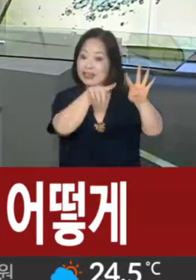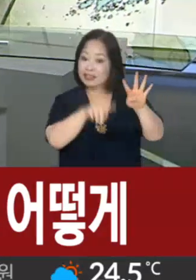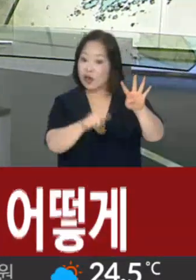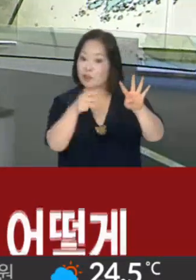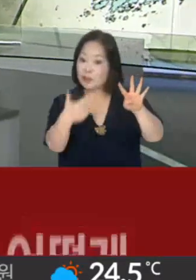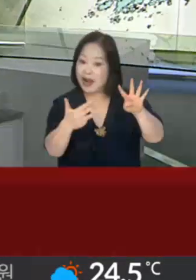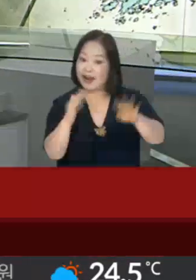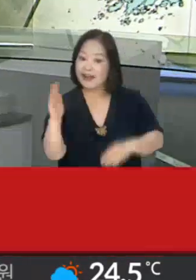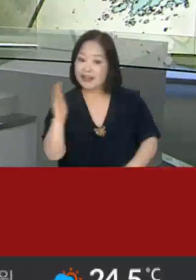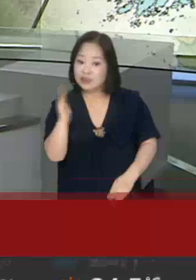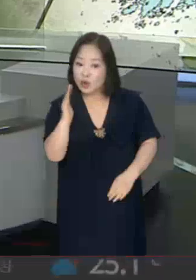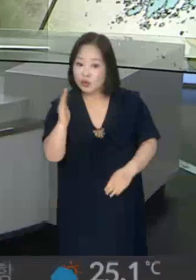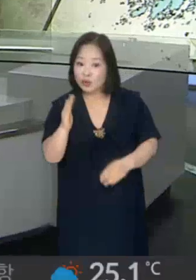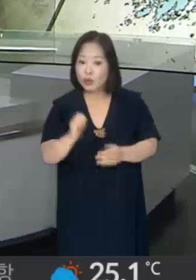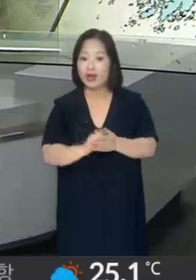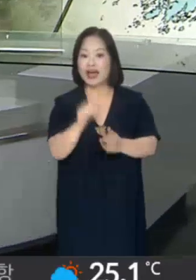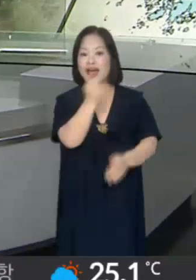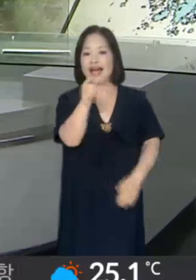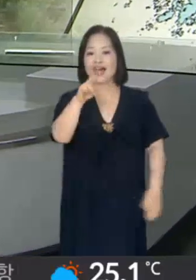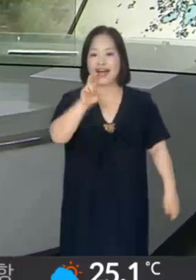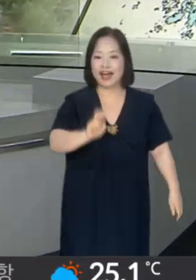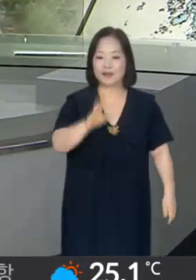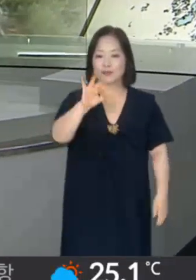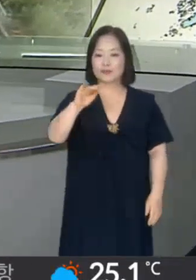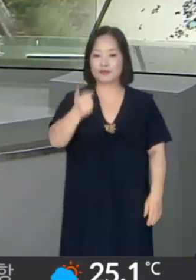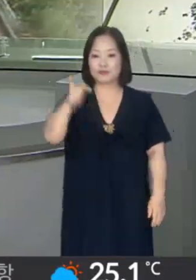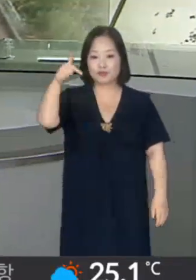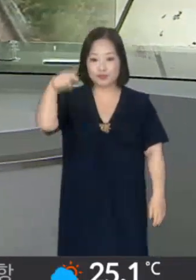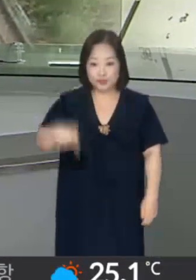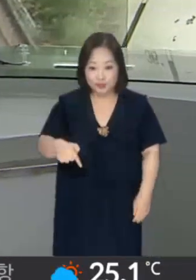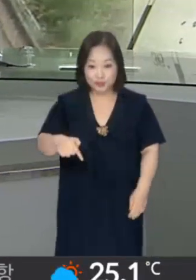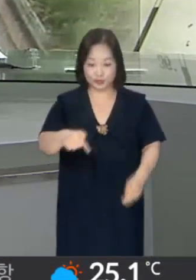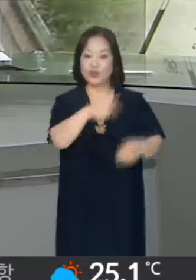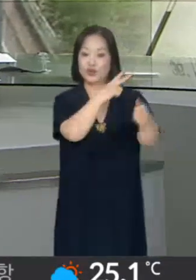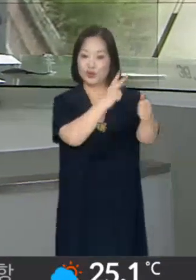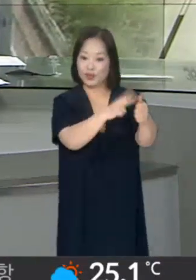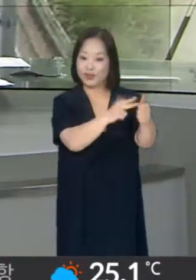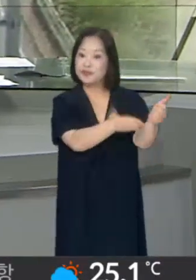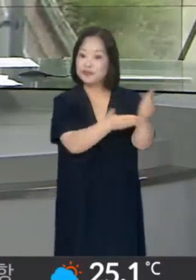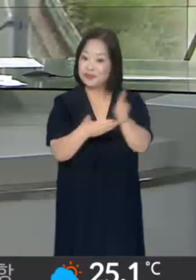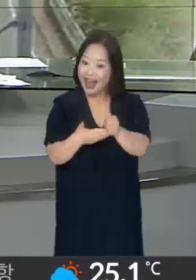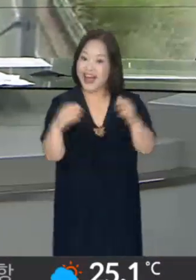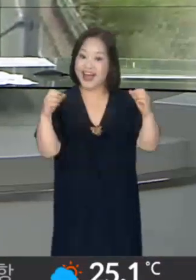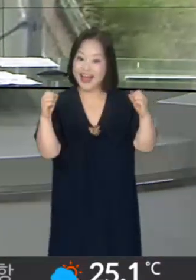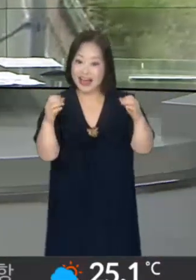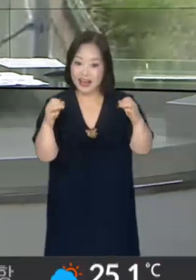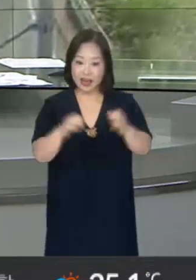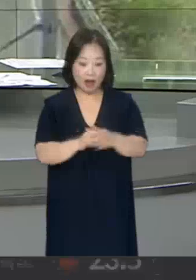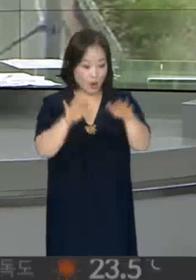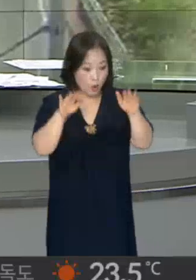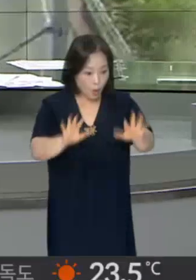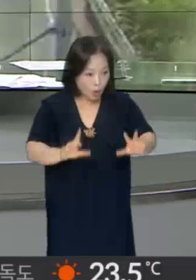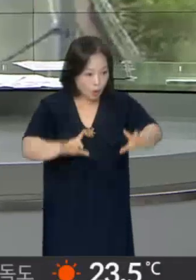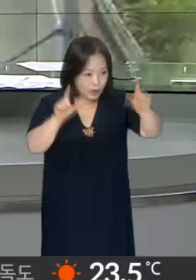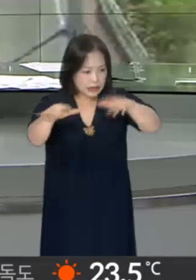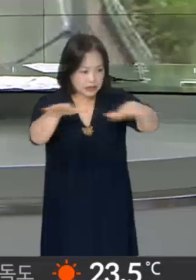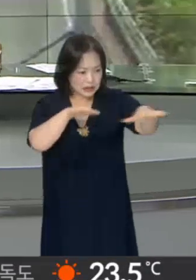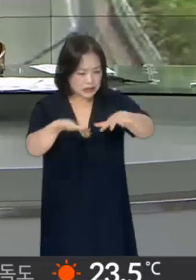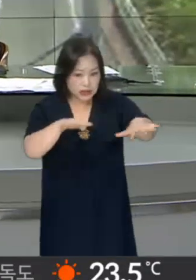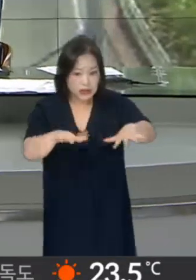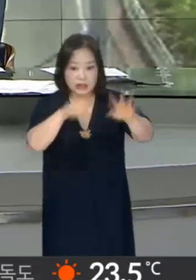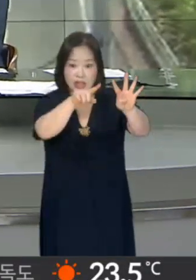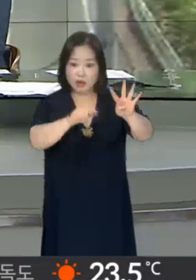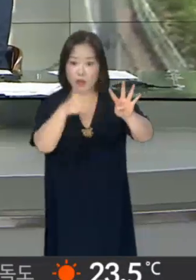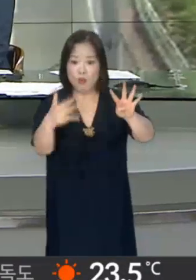조금 전에 부안군 주민분들 영상 보니까 굉장히 많이 놀랄 수밖에 없는 상황이었잖아요. 네네. 올해 발생한 지진 가운데 가장 강한